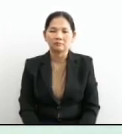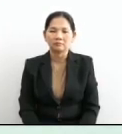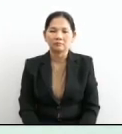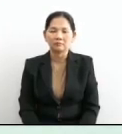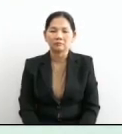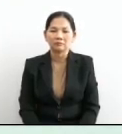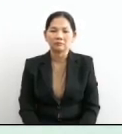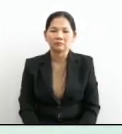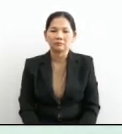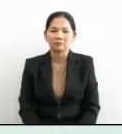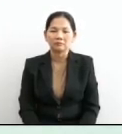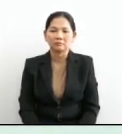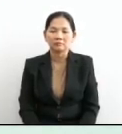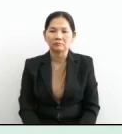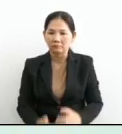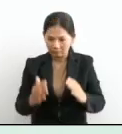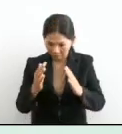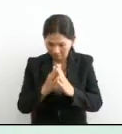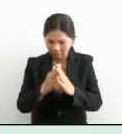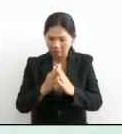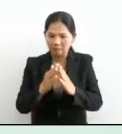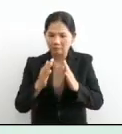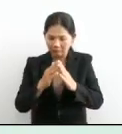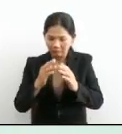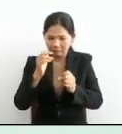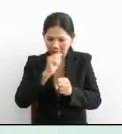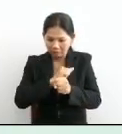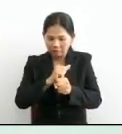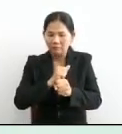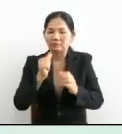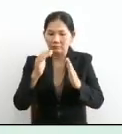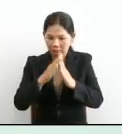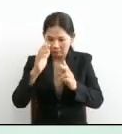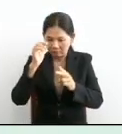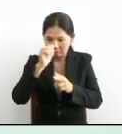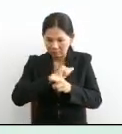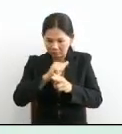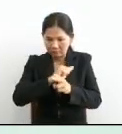Chẳng chẳng là khi nông cách cạp tè là bà dưỡng.